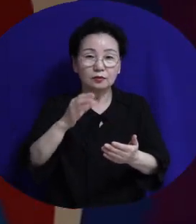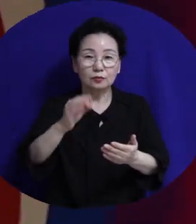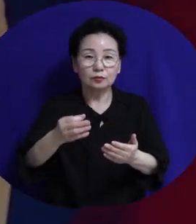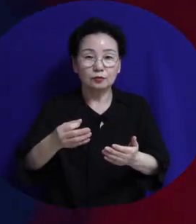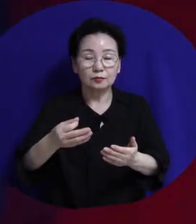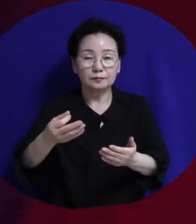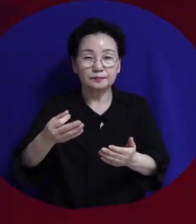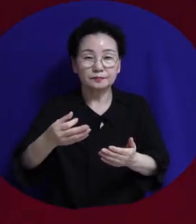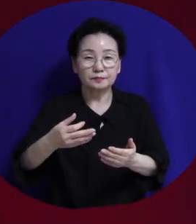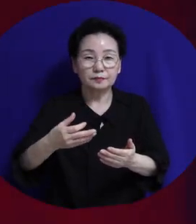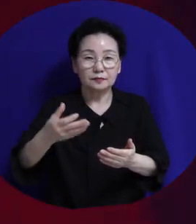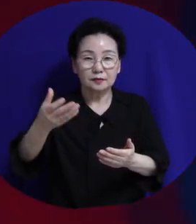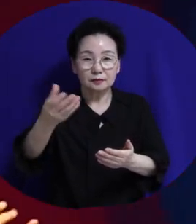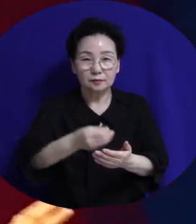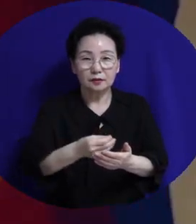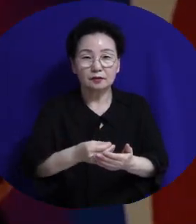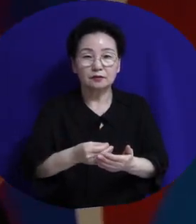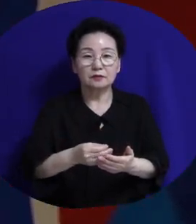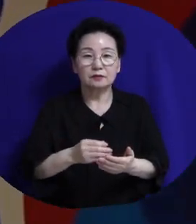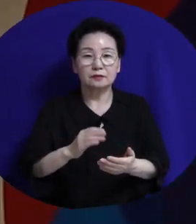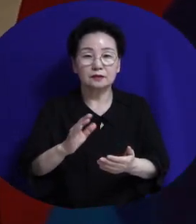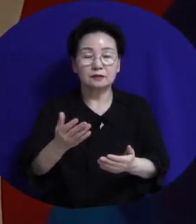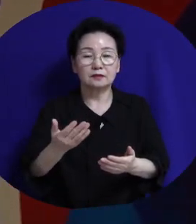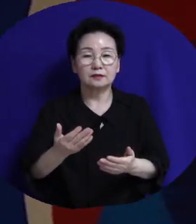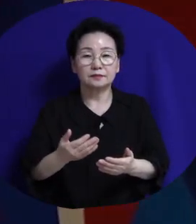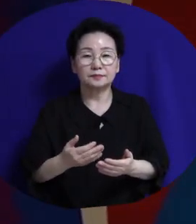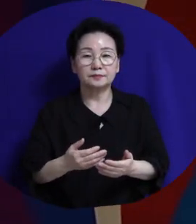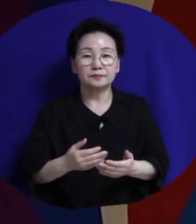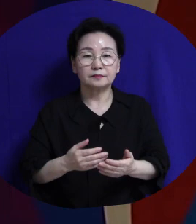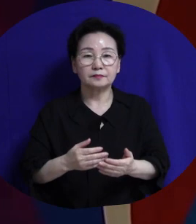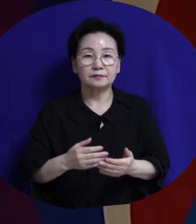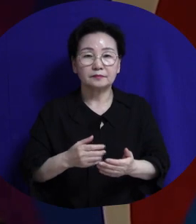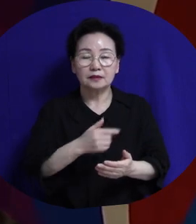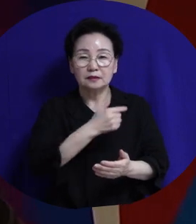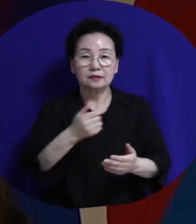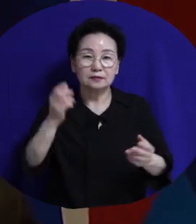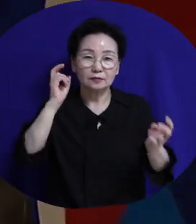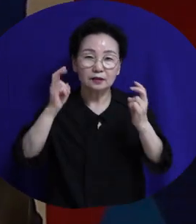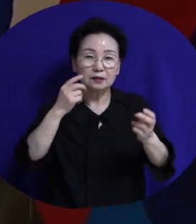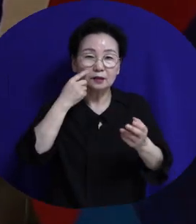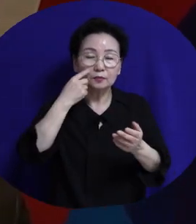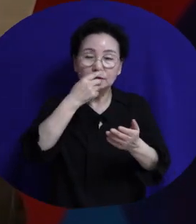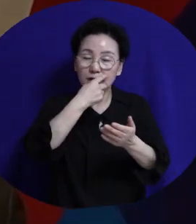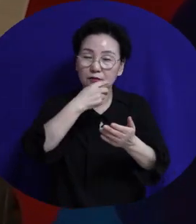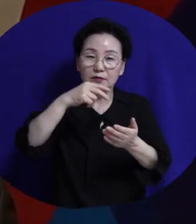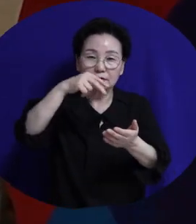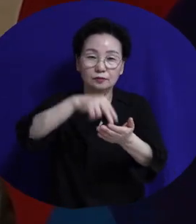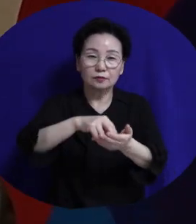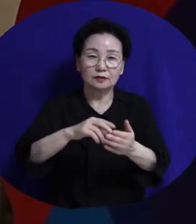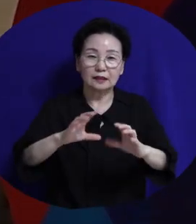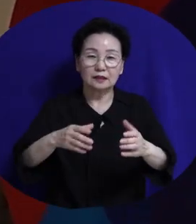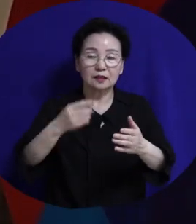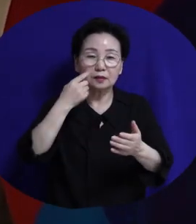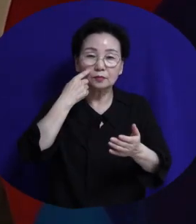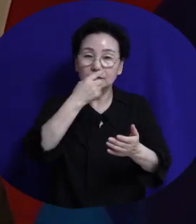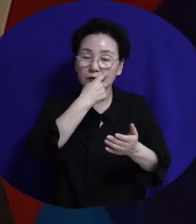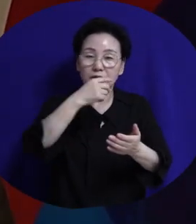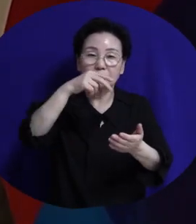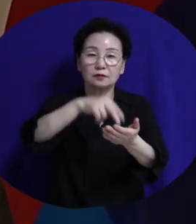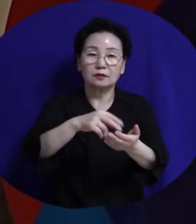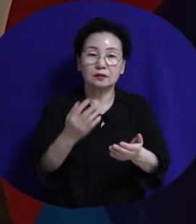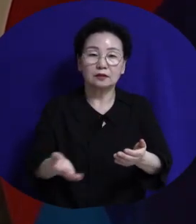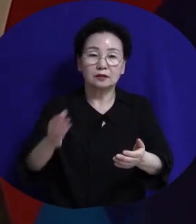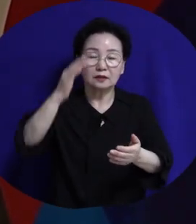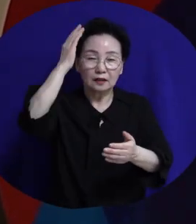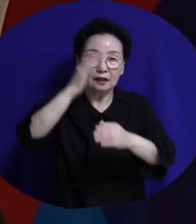서보세요. 국가가 보증을 섰다 이게야. 대기업이 보증을 섰다 이게야. 그런데 하늘과 땅과 땅 아래